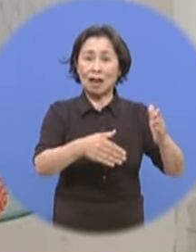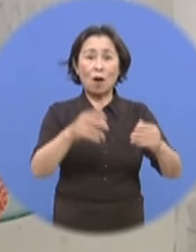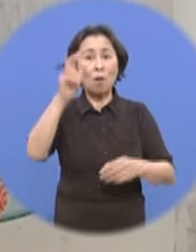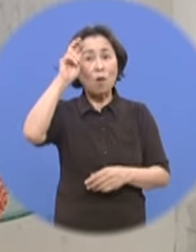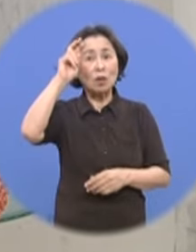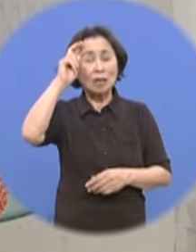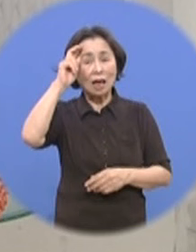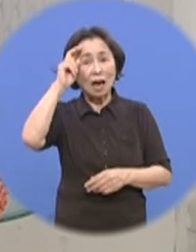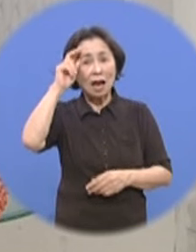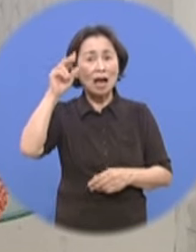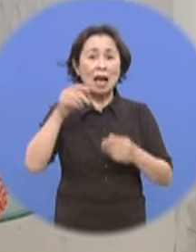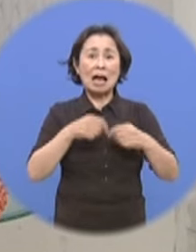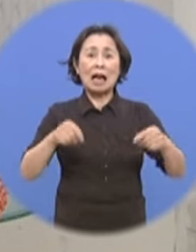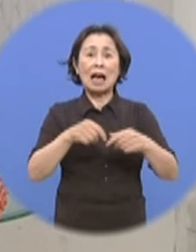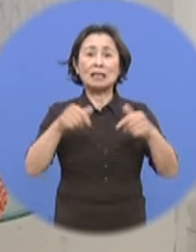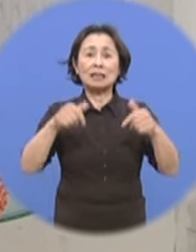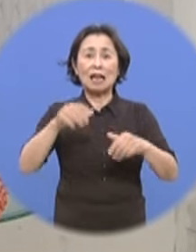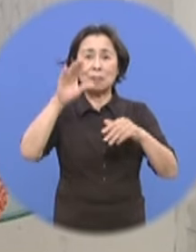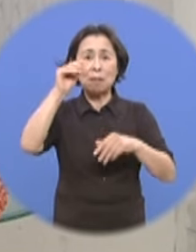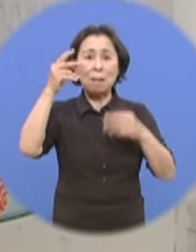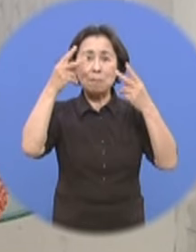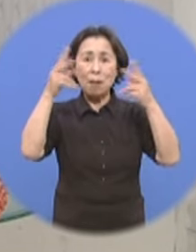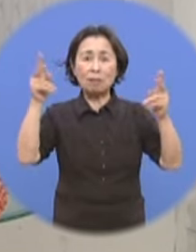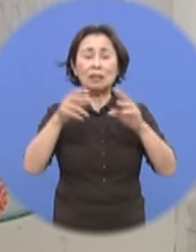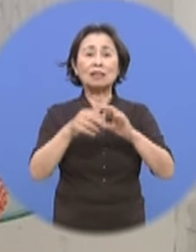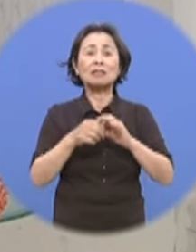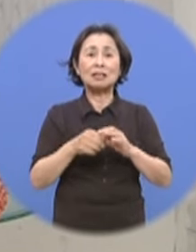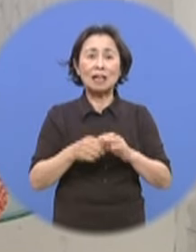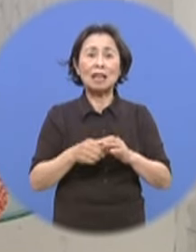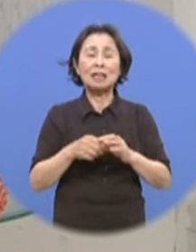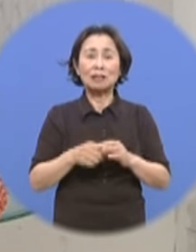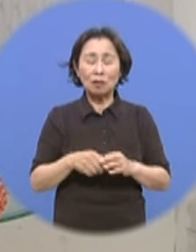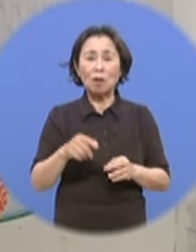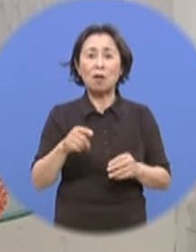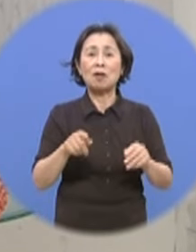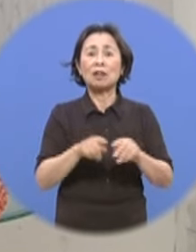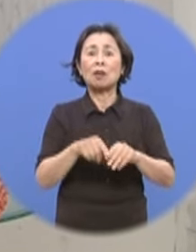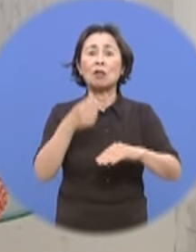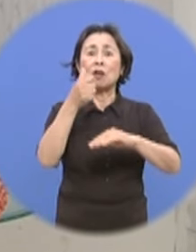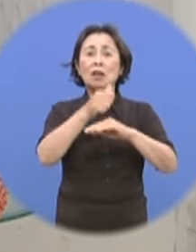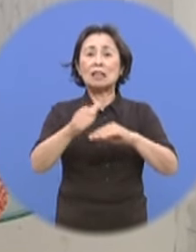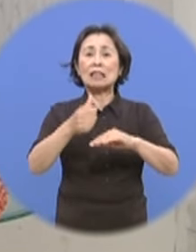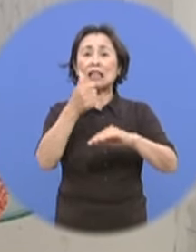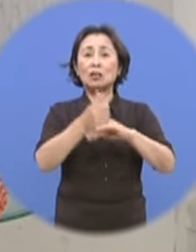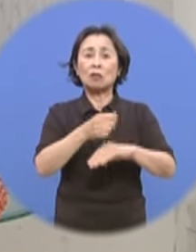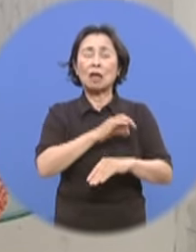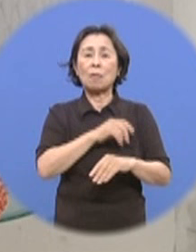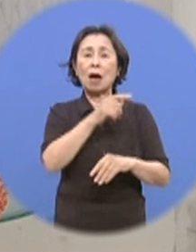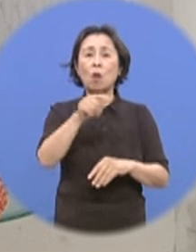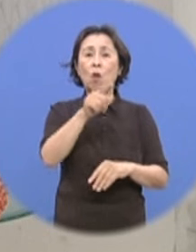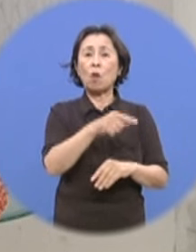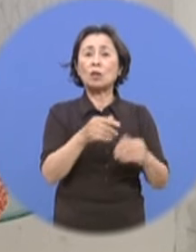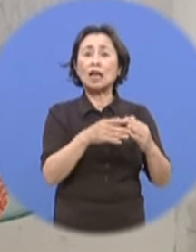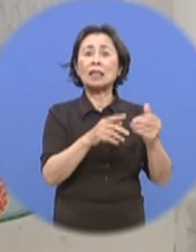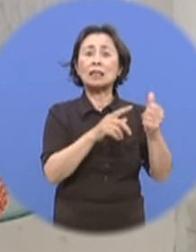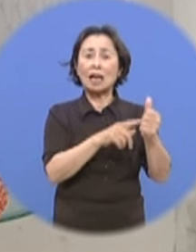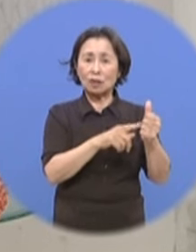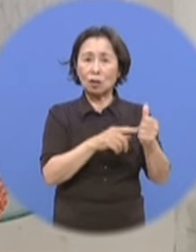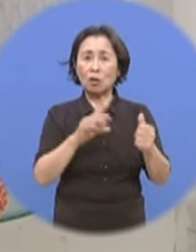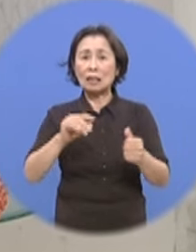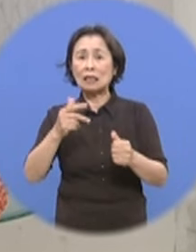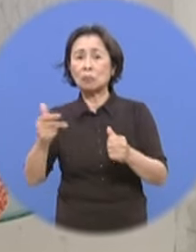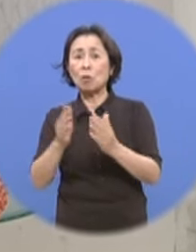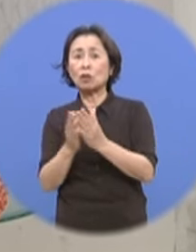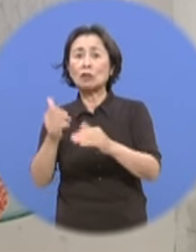ついて大阪関西万博治検討会議共同座長の大崎さんと知の談の